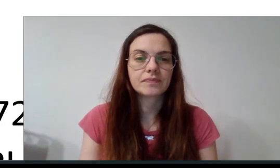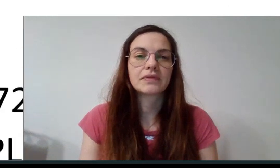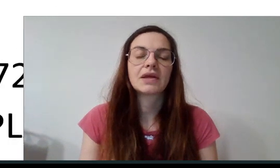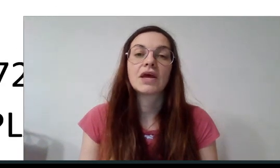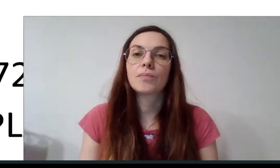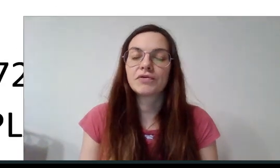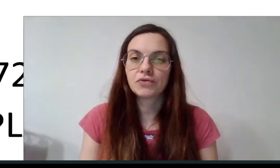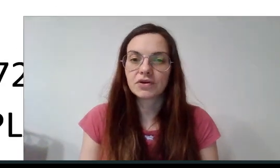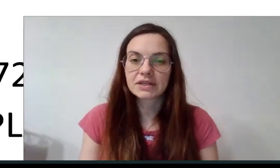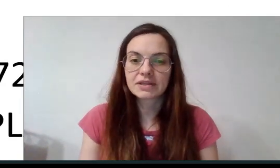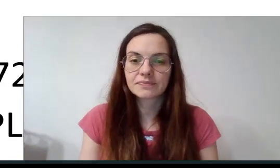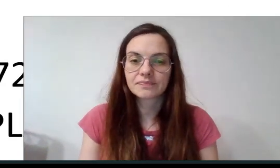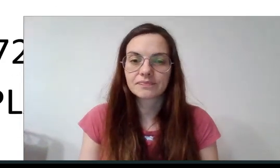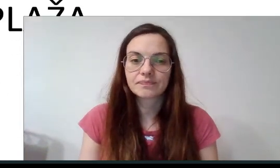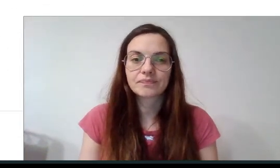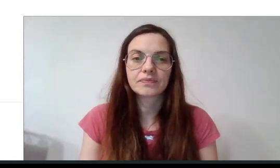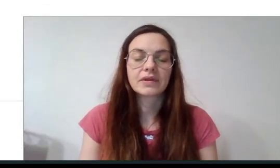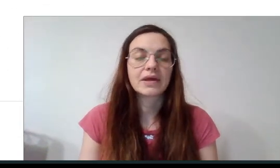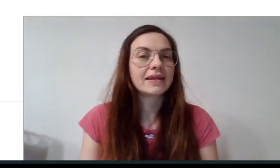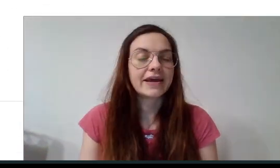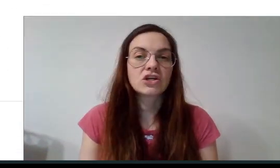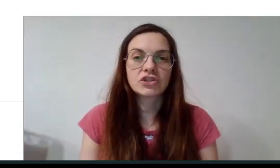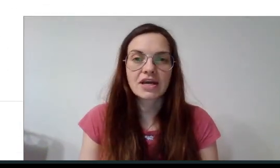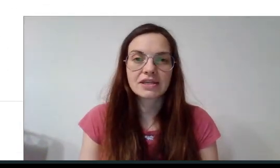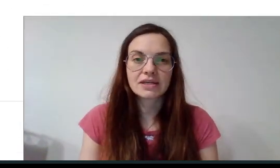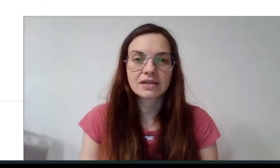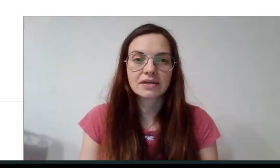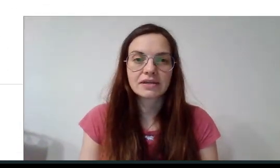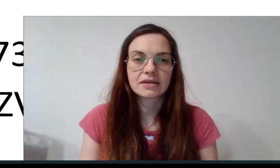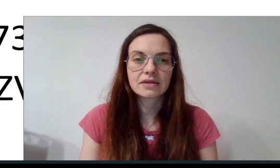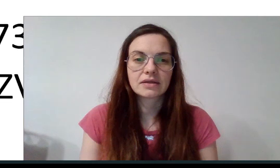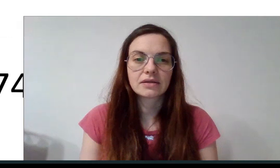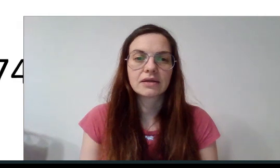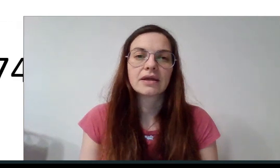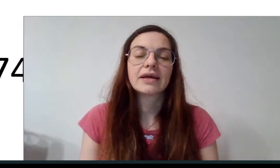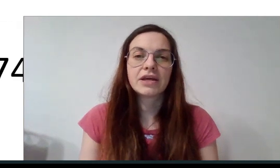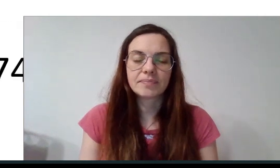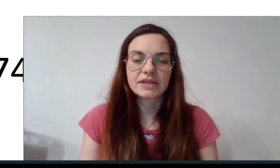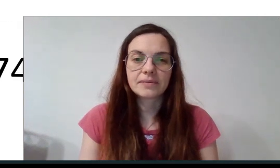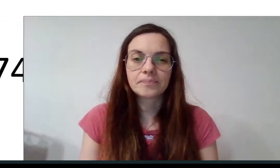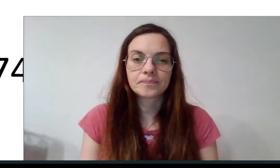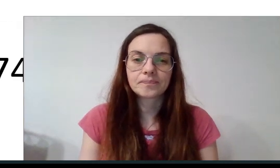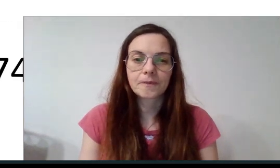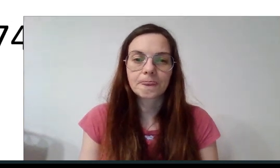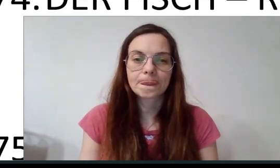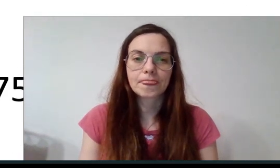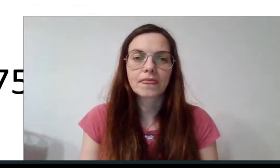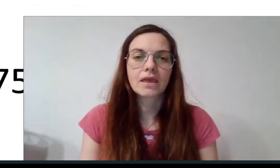Bewölkt. Der Strand. Hier bitte. Der